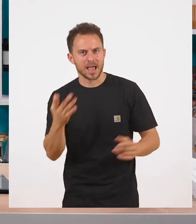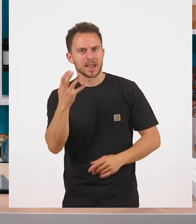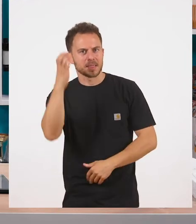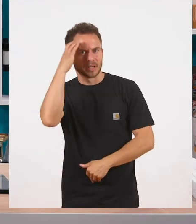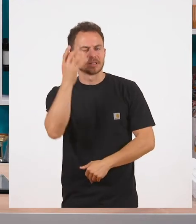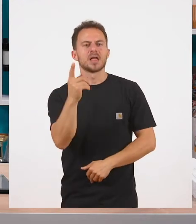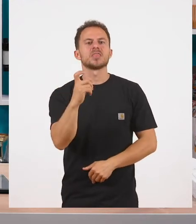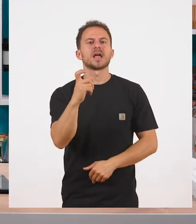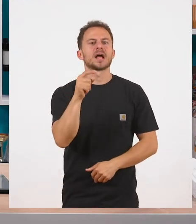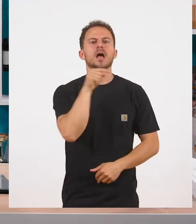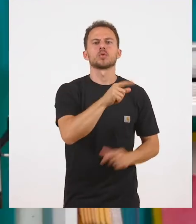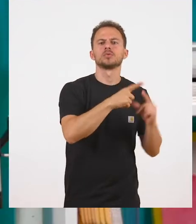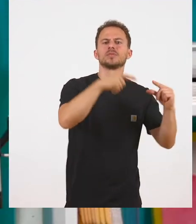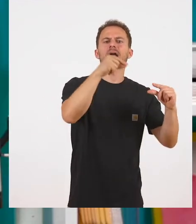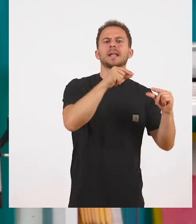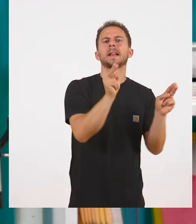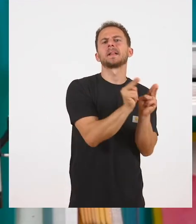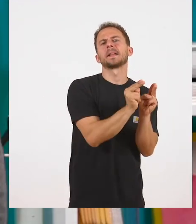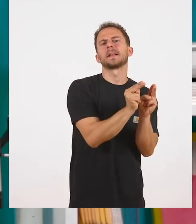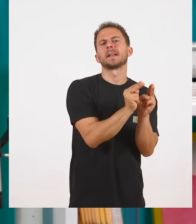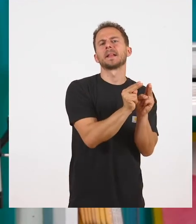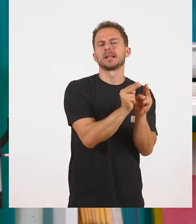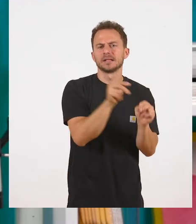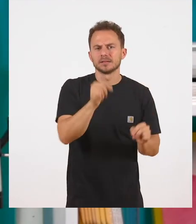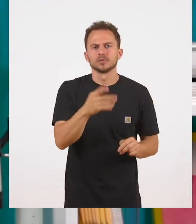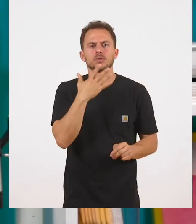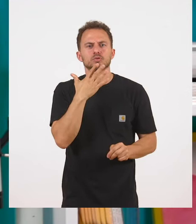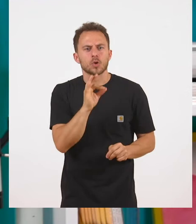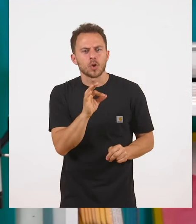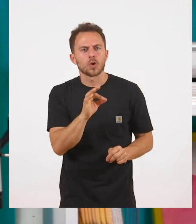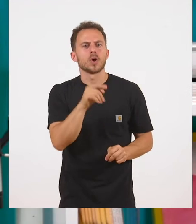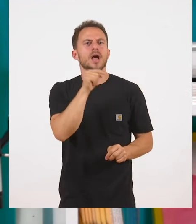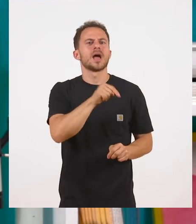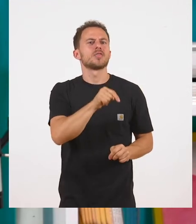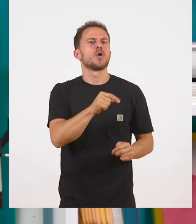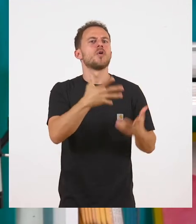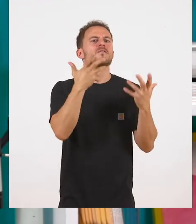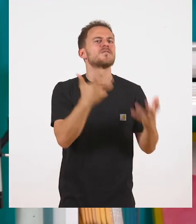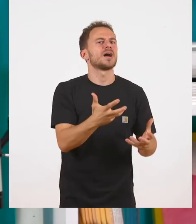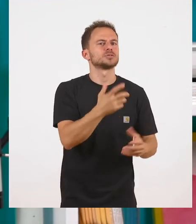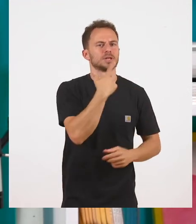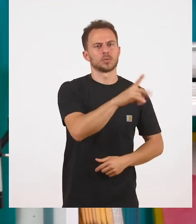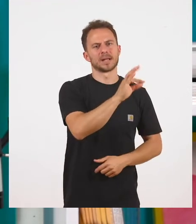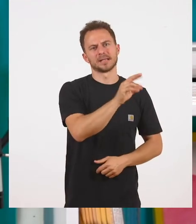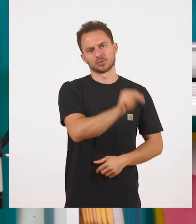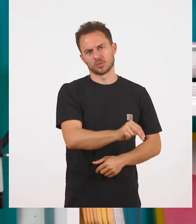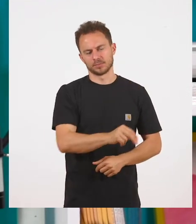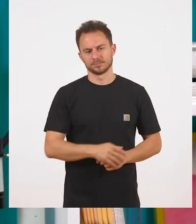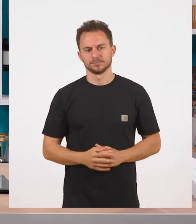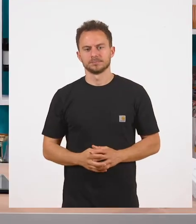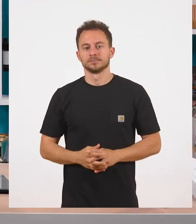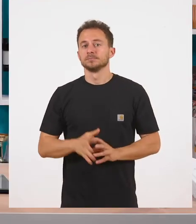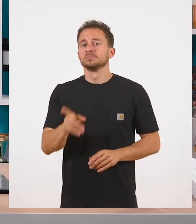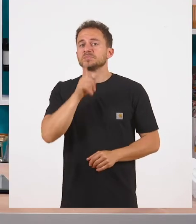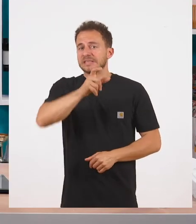σελήνη είναι πολύ μικρότερο. Γι' αυτό λοιπόν είναι μόλις 150 νιούτων. Αντίστοιχα, αν τοποθετήσουμε τον